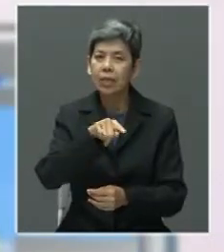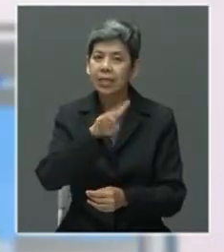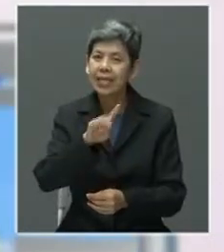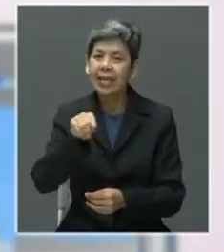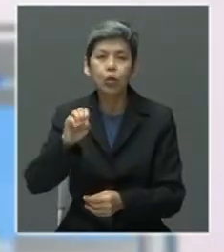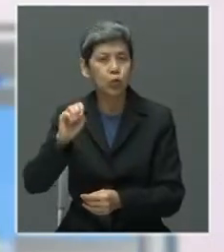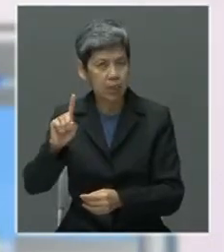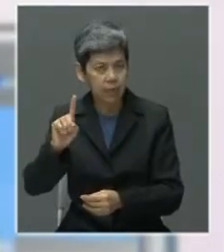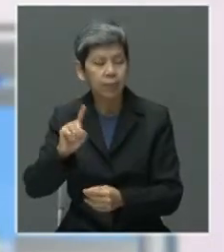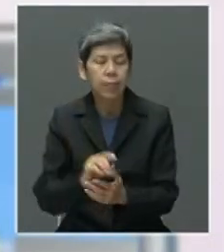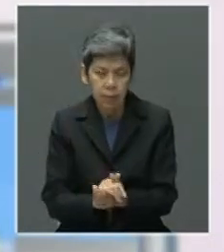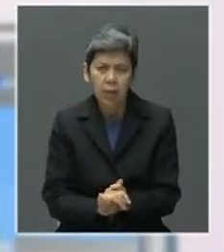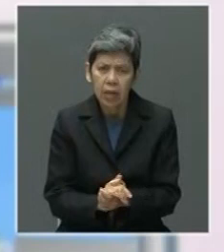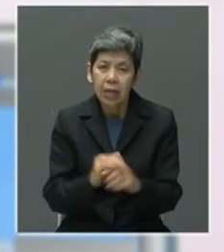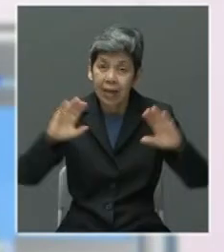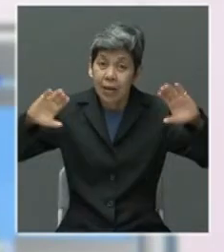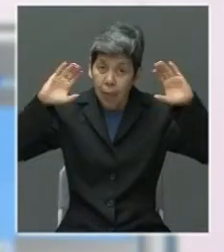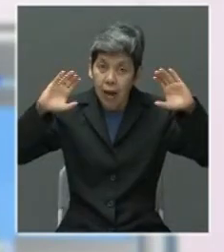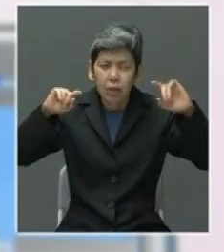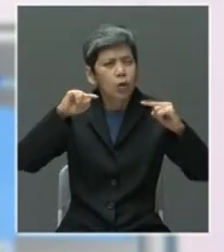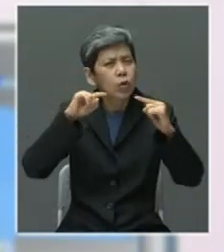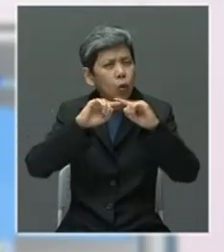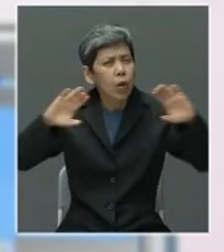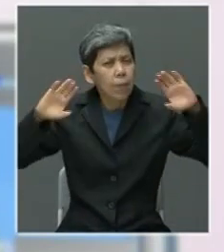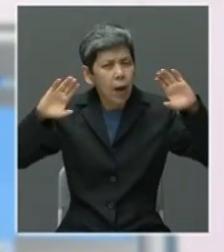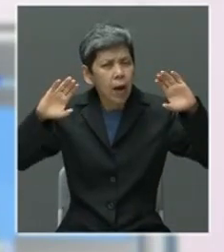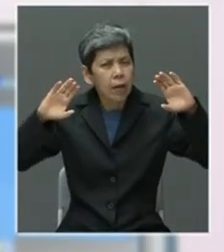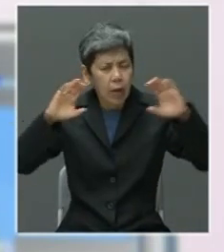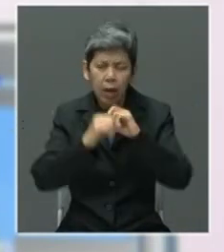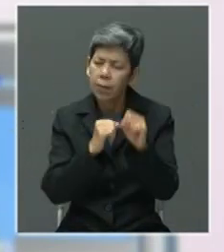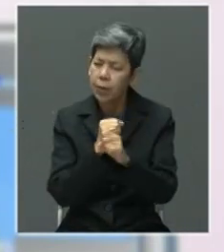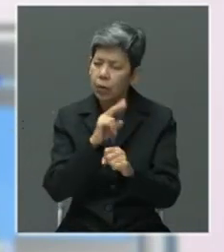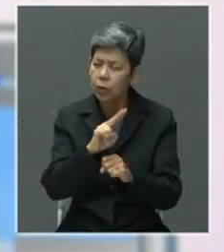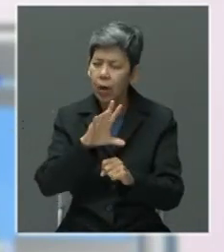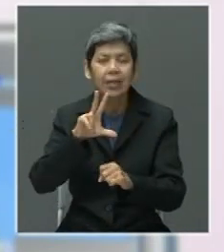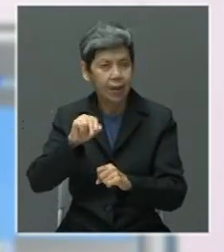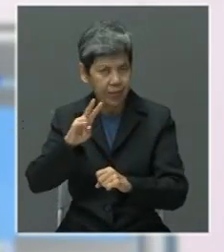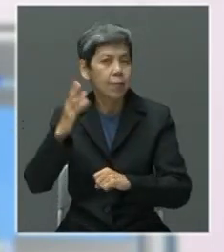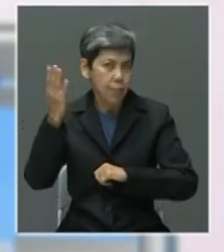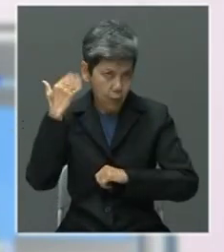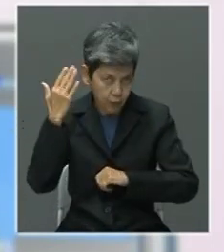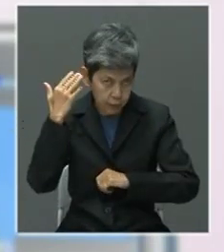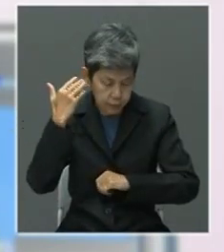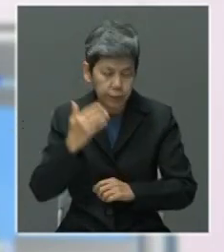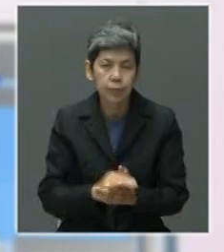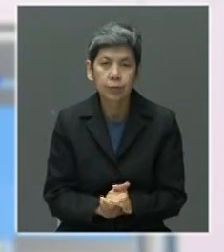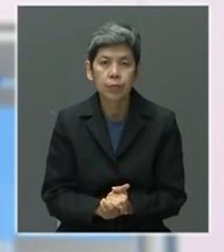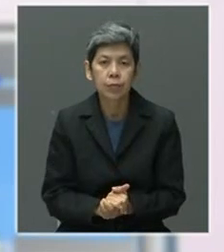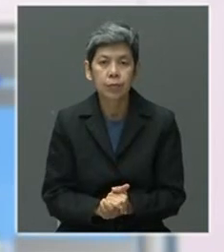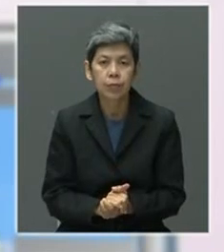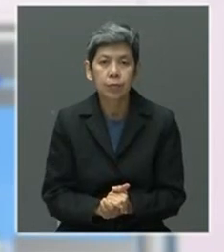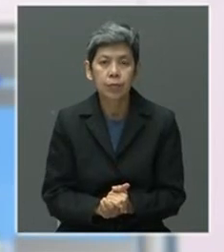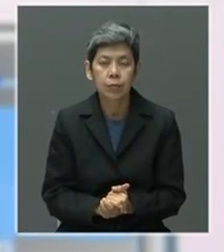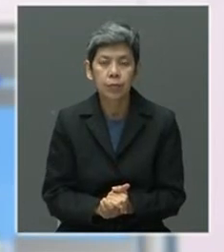นะครับในรัฐบาลช่วงหนึ่งเมื่อปี1537นะครับ ครับ